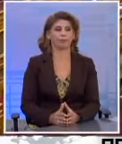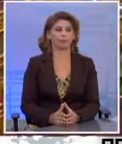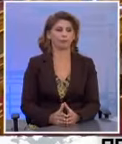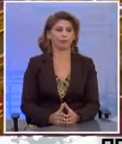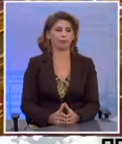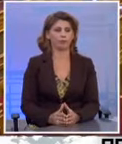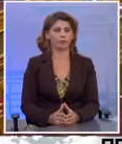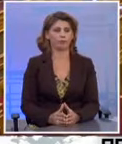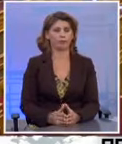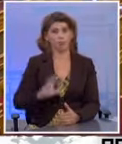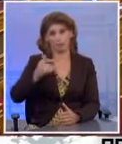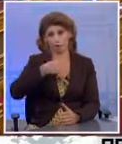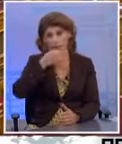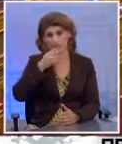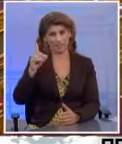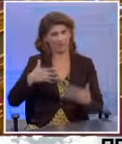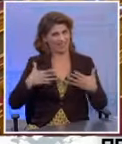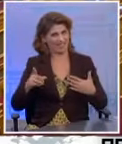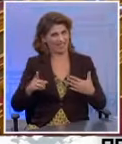Την πρωτομιλία μου θα κλείσω, μη χαίρεστε.